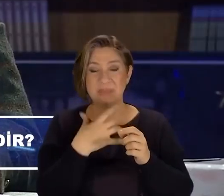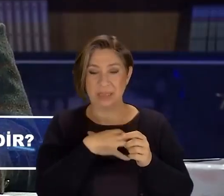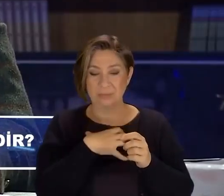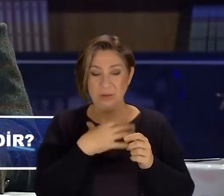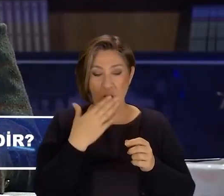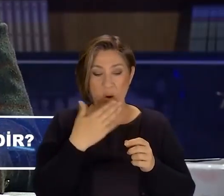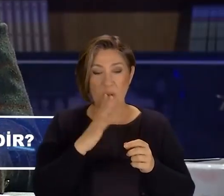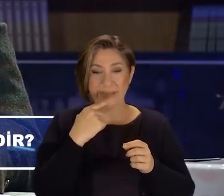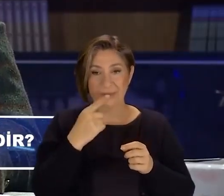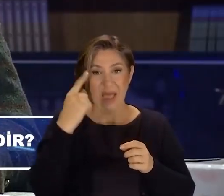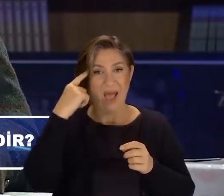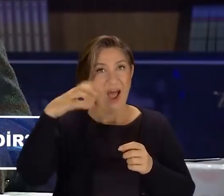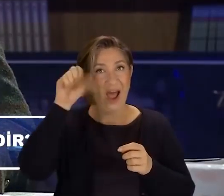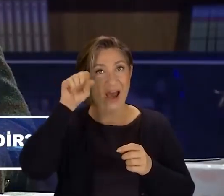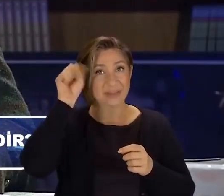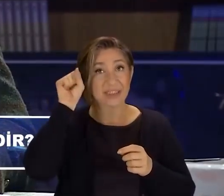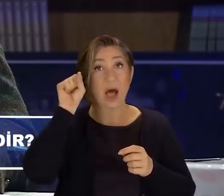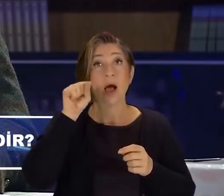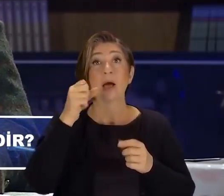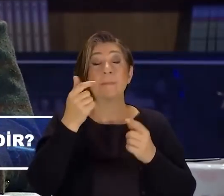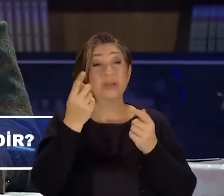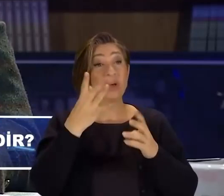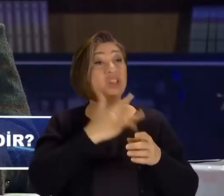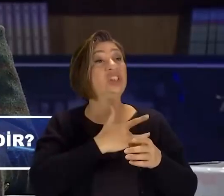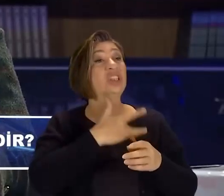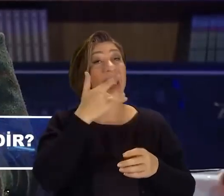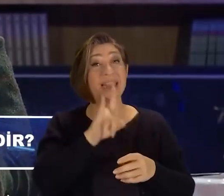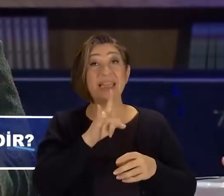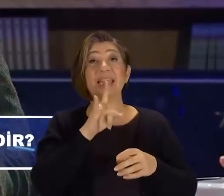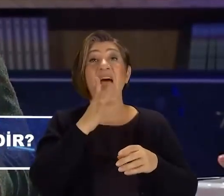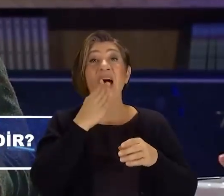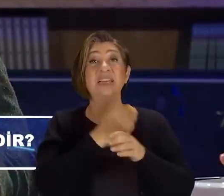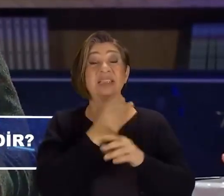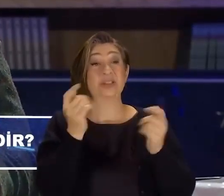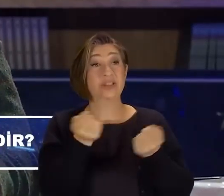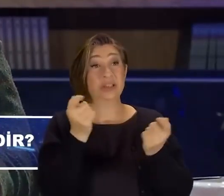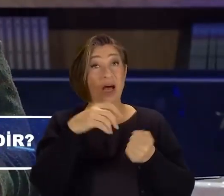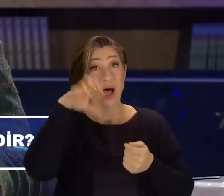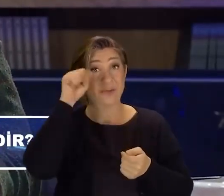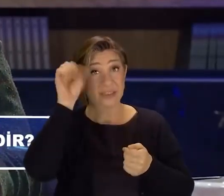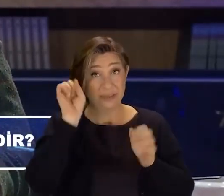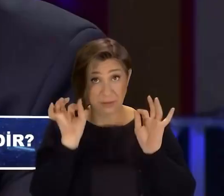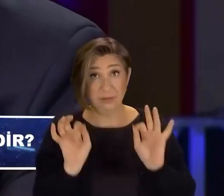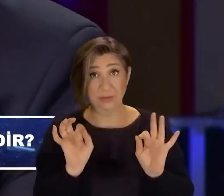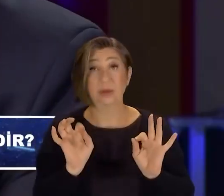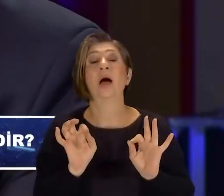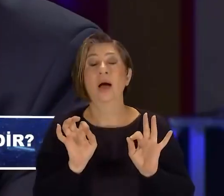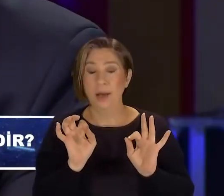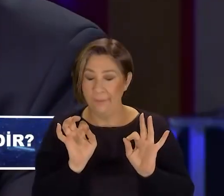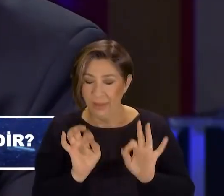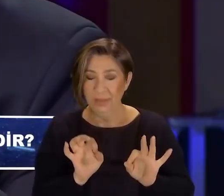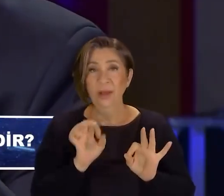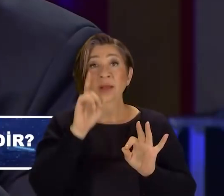kendimizde yok saydığımız hafıza aslında birçok canlının asıl işlevsel hafızası değil mi? Kesinlikle. Yani